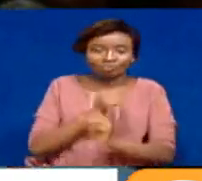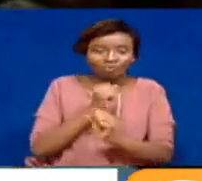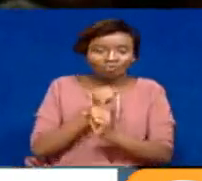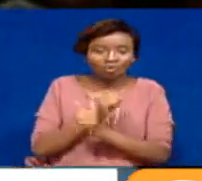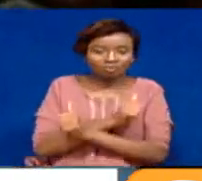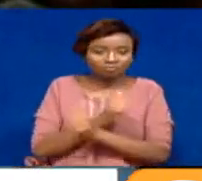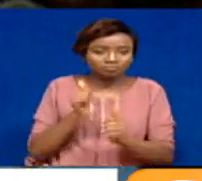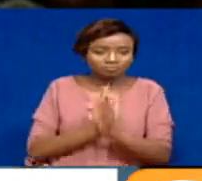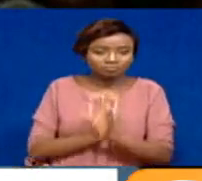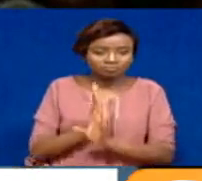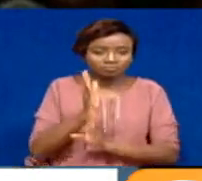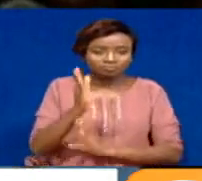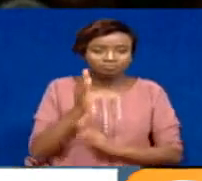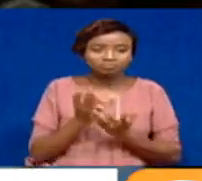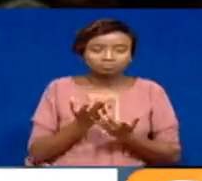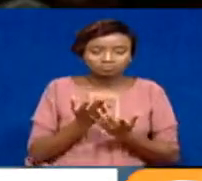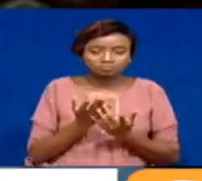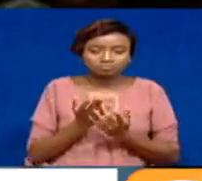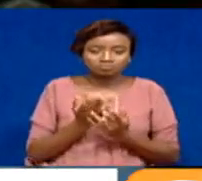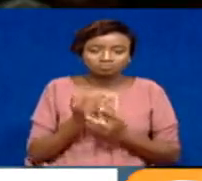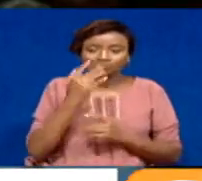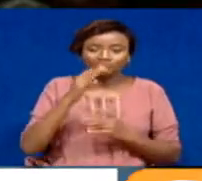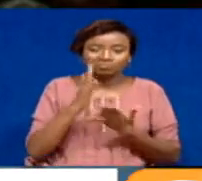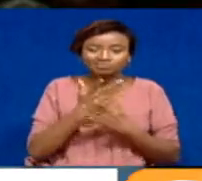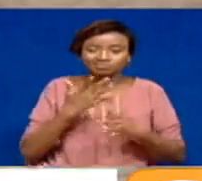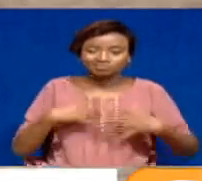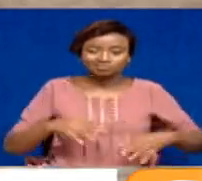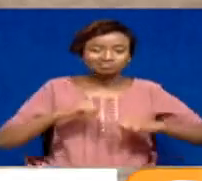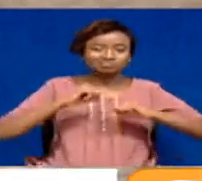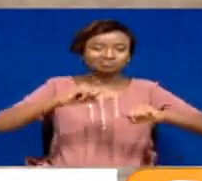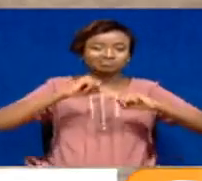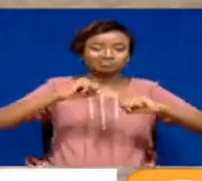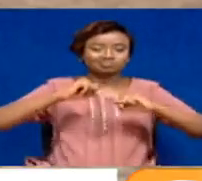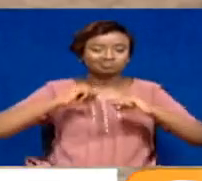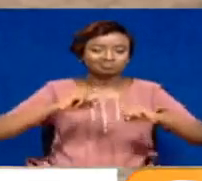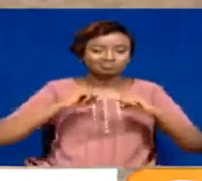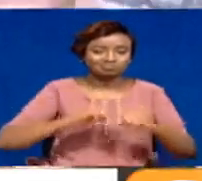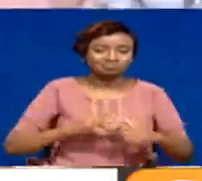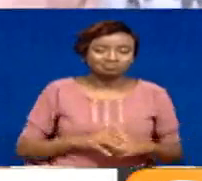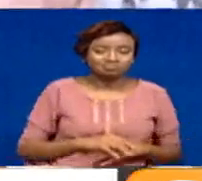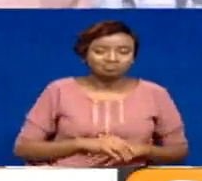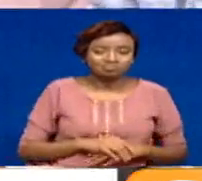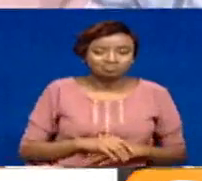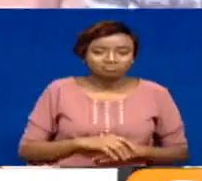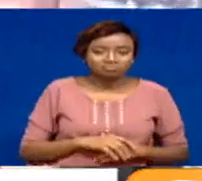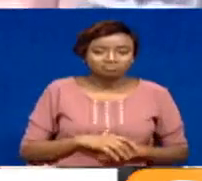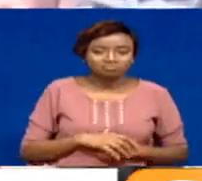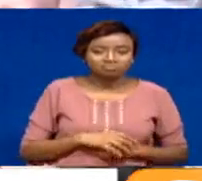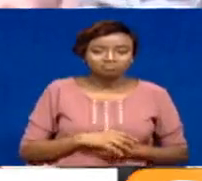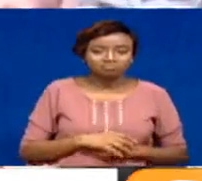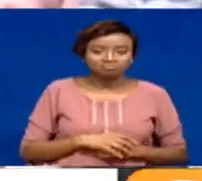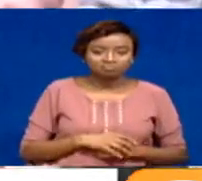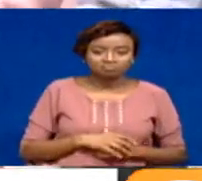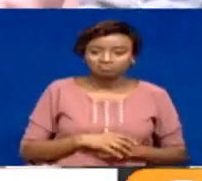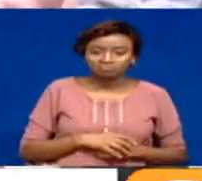Sababu viongozi wale wanataka vyeo vya juu, hakuna mgeni hapa Kenya. Hata wale wanataka